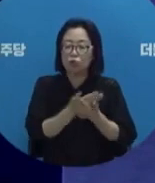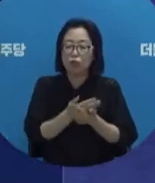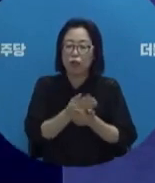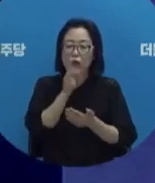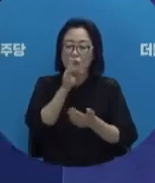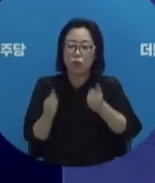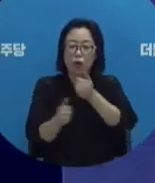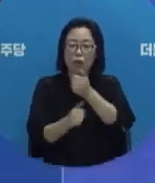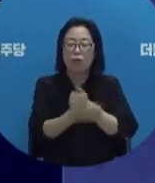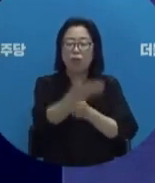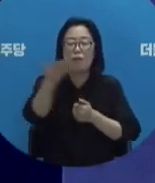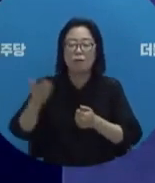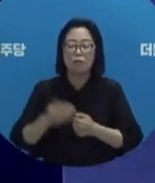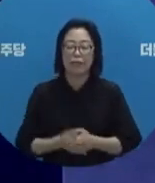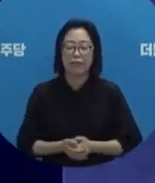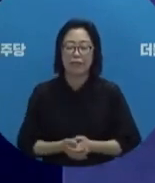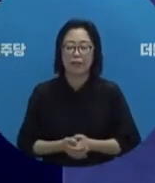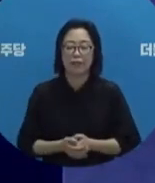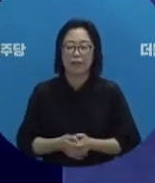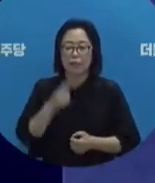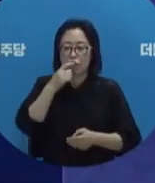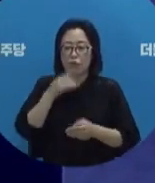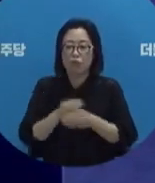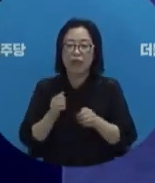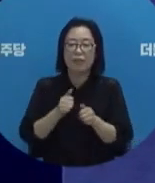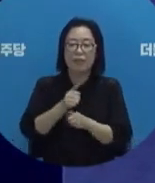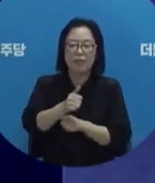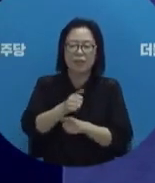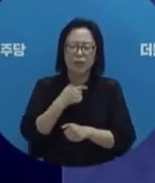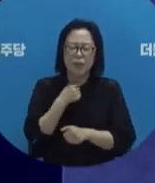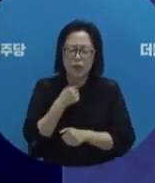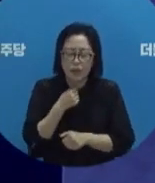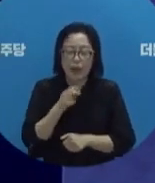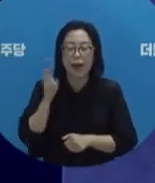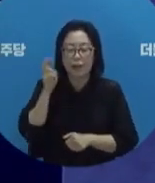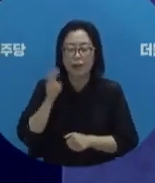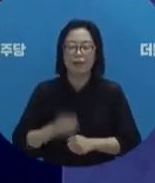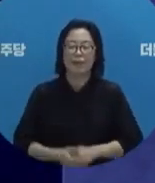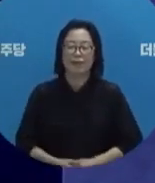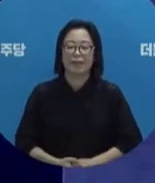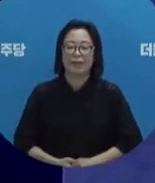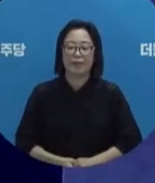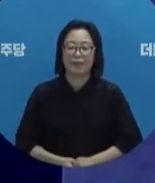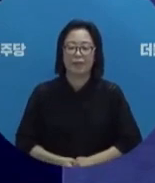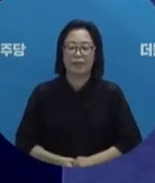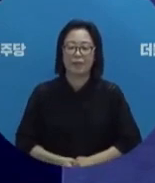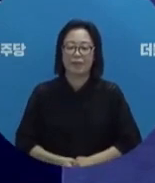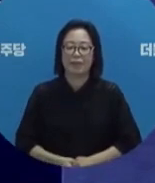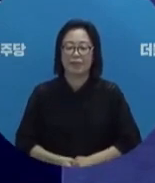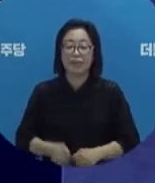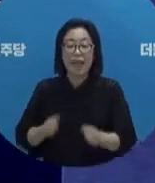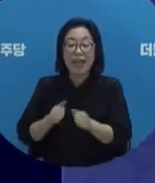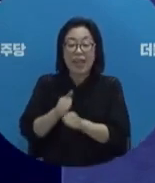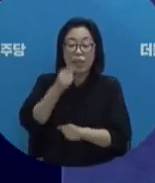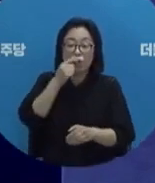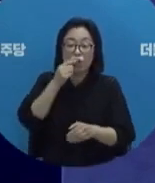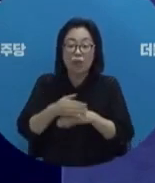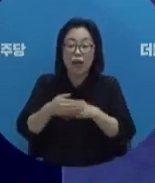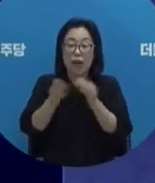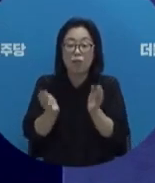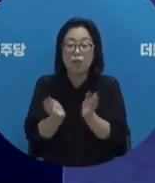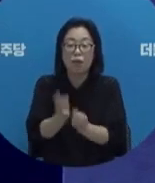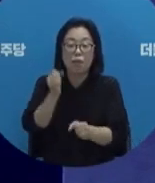여러분이 누구보다도 민주당의 승리를 갈망하고 실 것입니다 이기는 민주당을 위해서